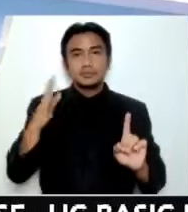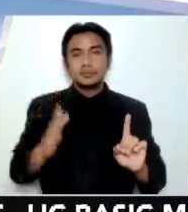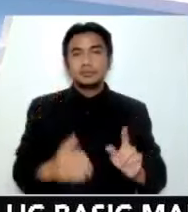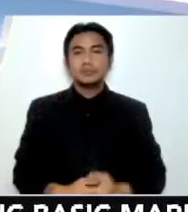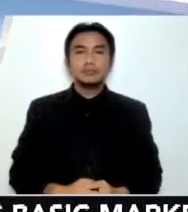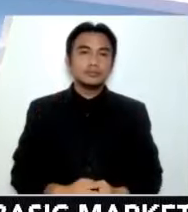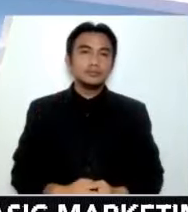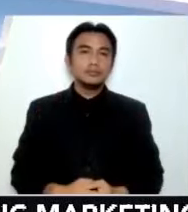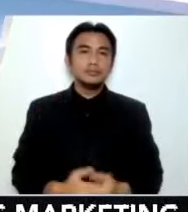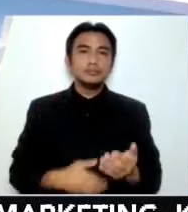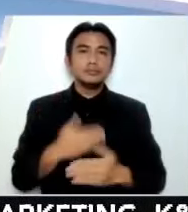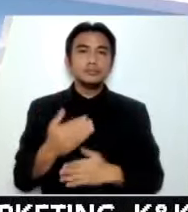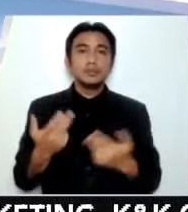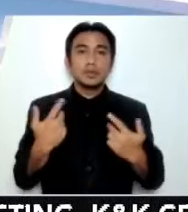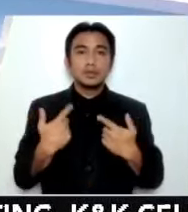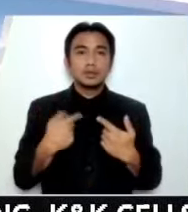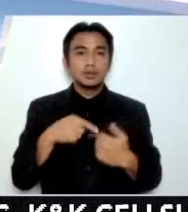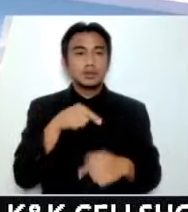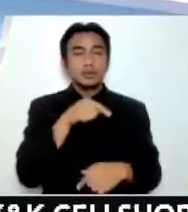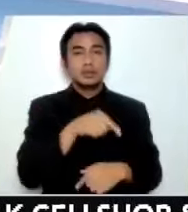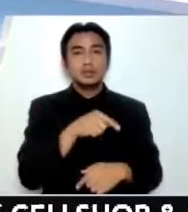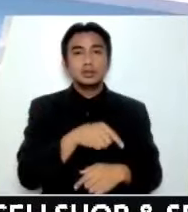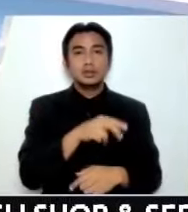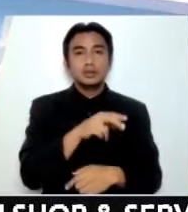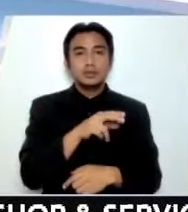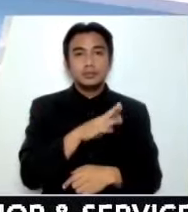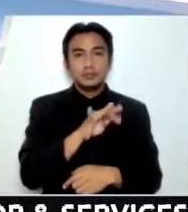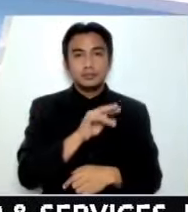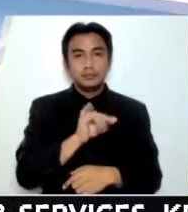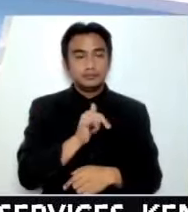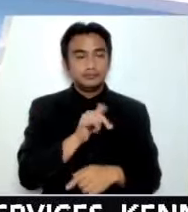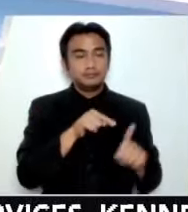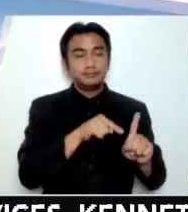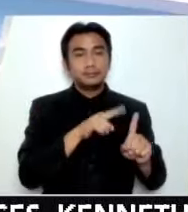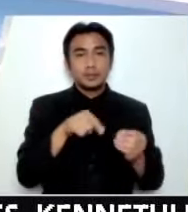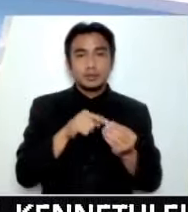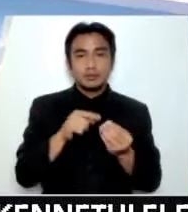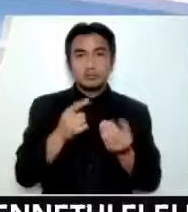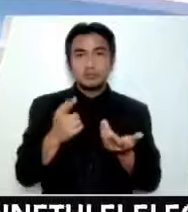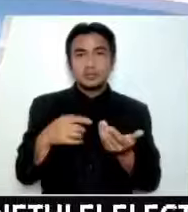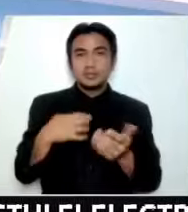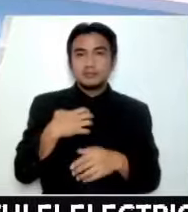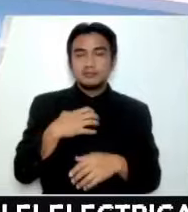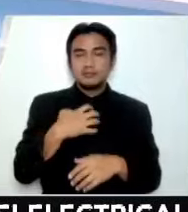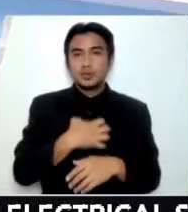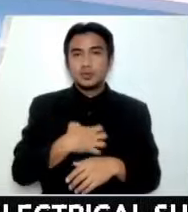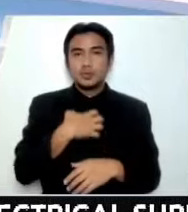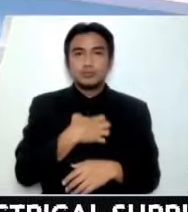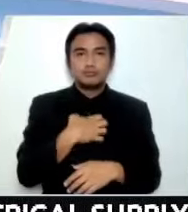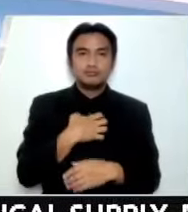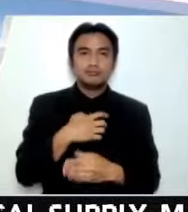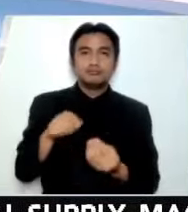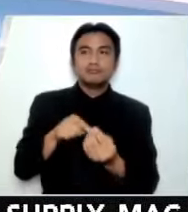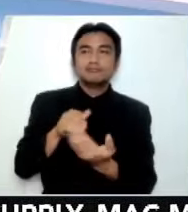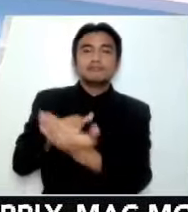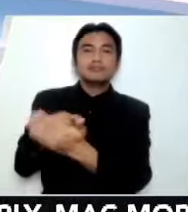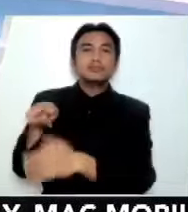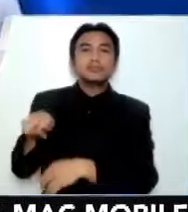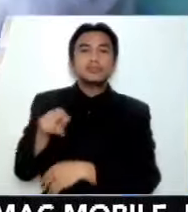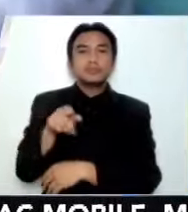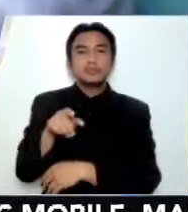Pag-aaralan ng kampo ni Senadora Nancy Binay ang paghahain ng ethics complaint laban kay Senador Alan Peter